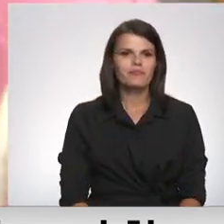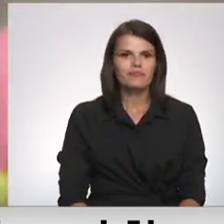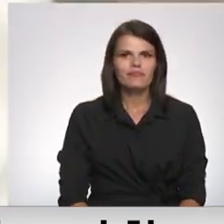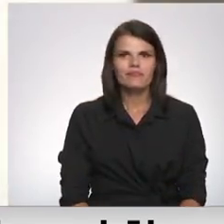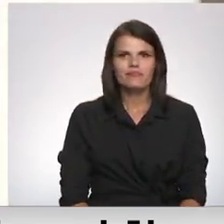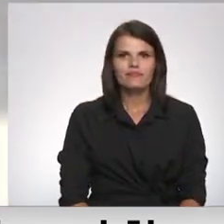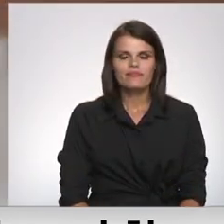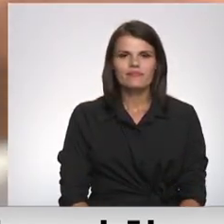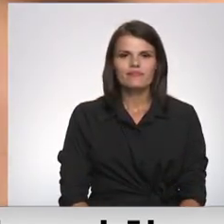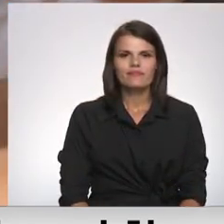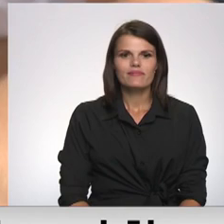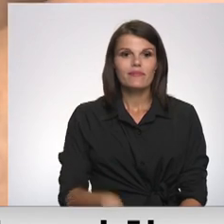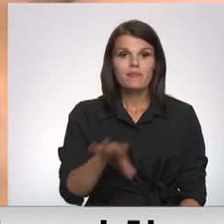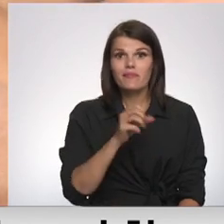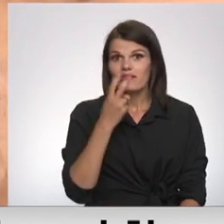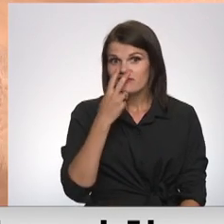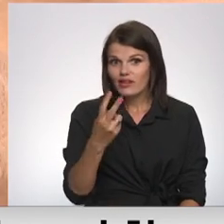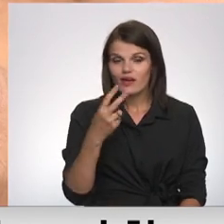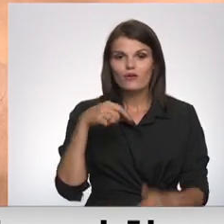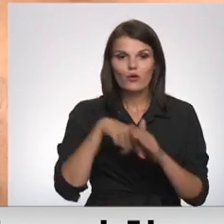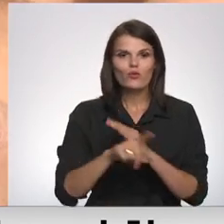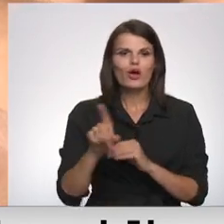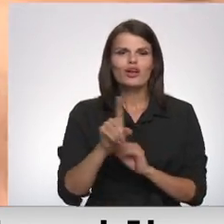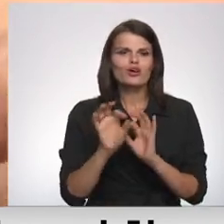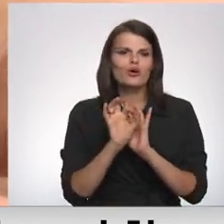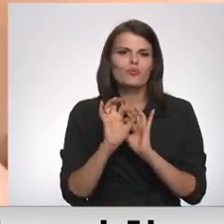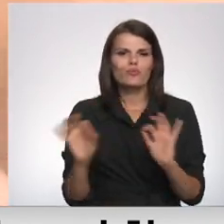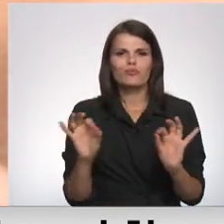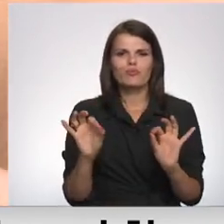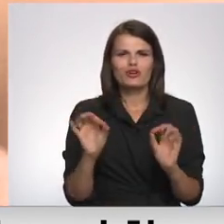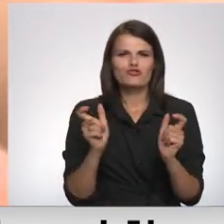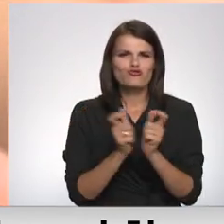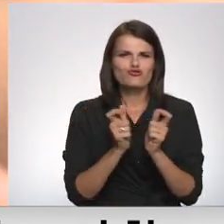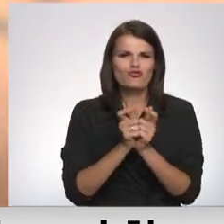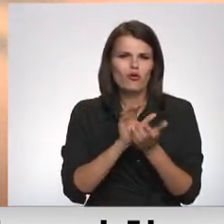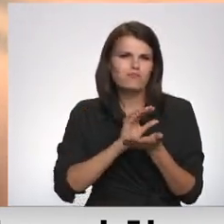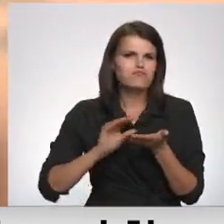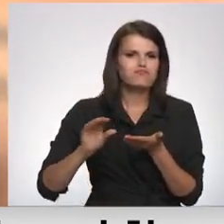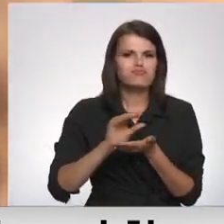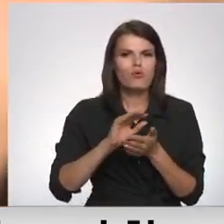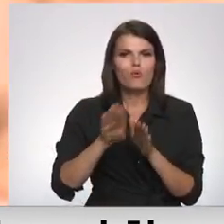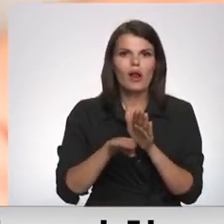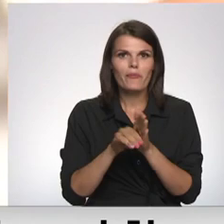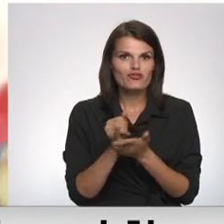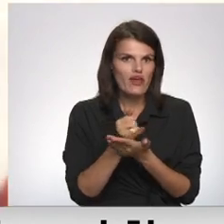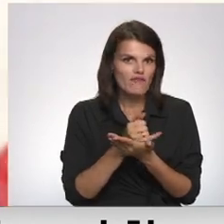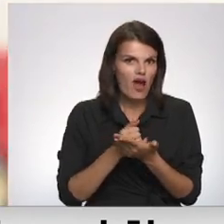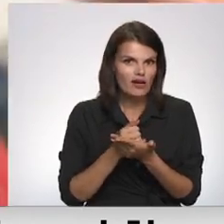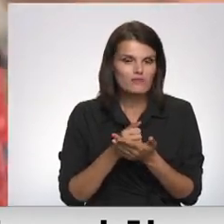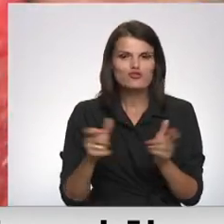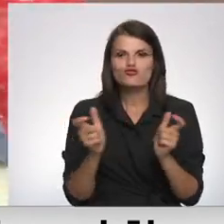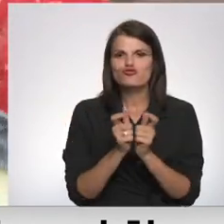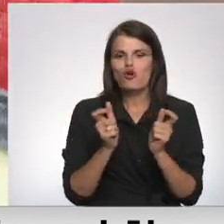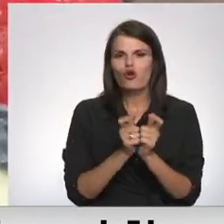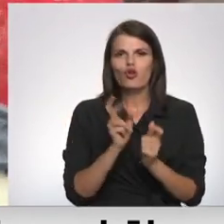viņu uz pusi, mēs redzām, ka tur ir brīnišķīgs apjoms ar šokolādu un apakšā ir ievārījums.